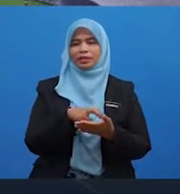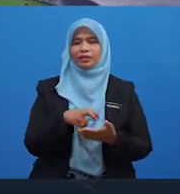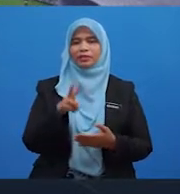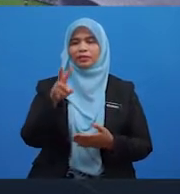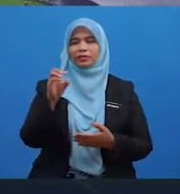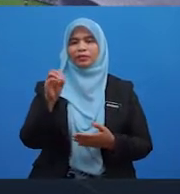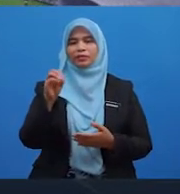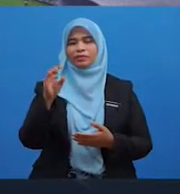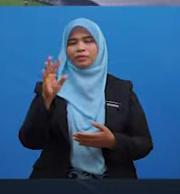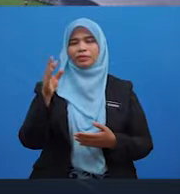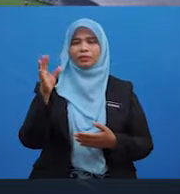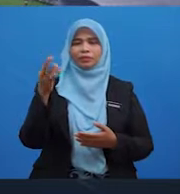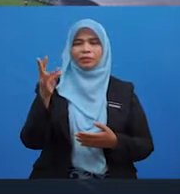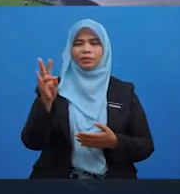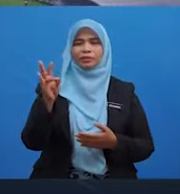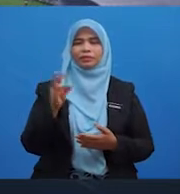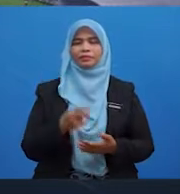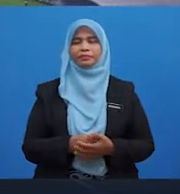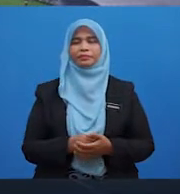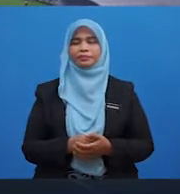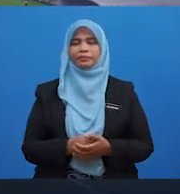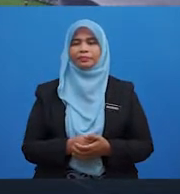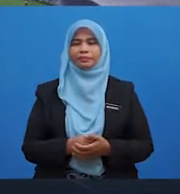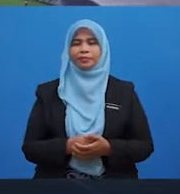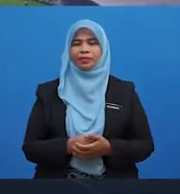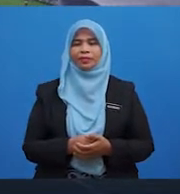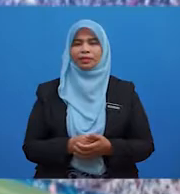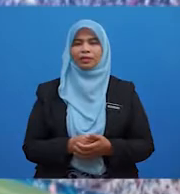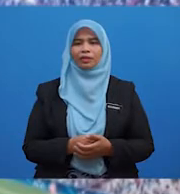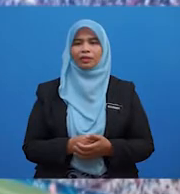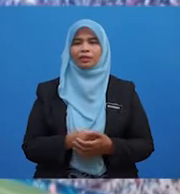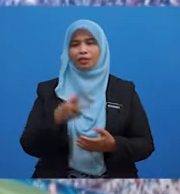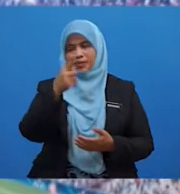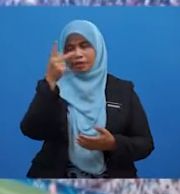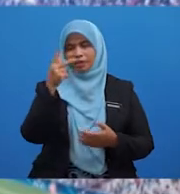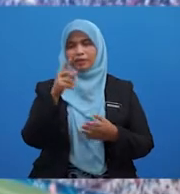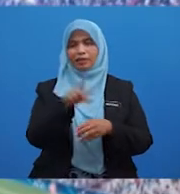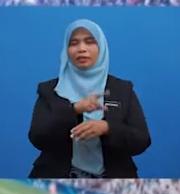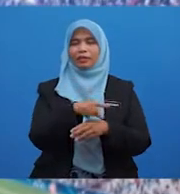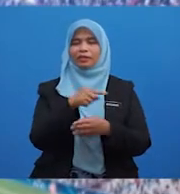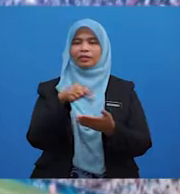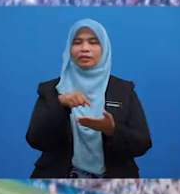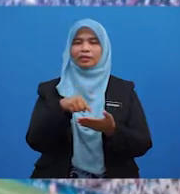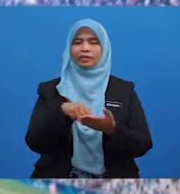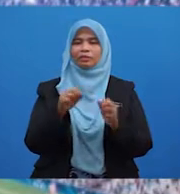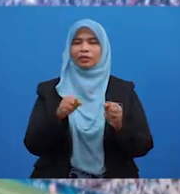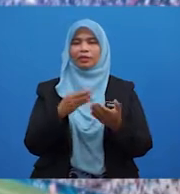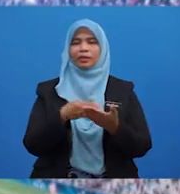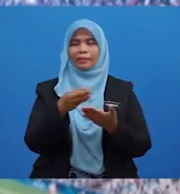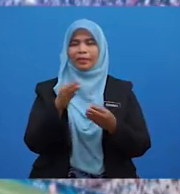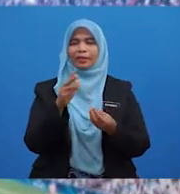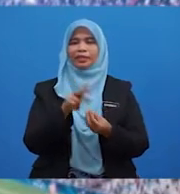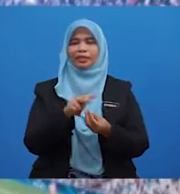menghipotesiskan bahawa latihan ini dapat memberi manfaat kesihatan yang penting kerana latihan ini yang memberi impak